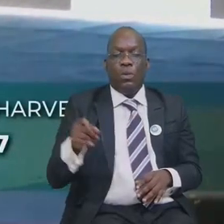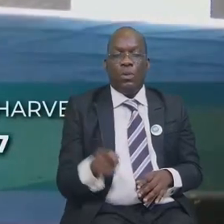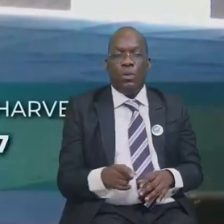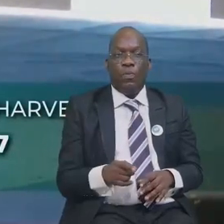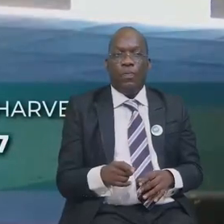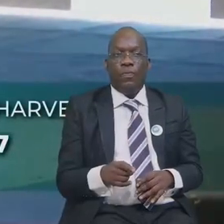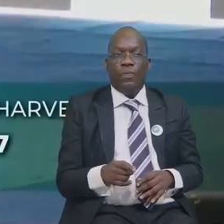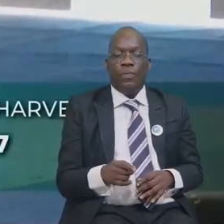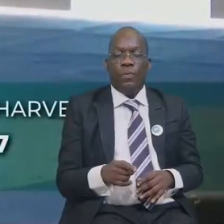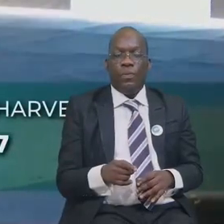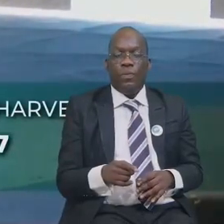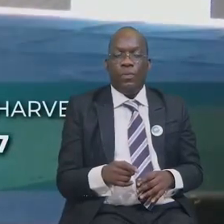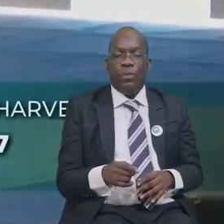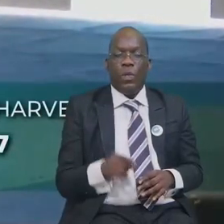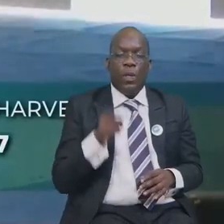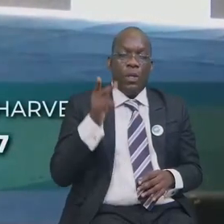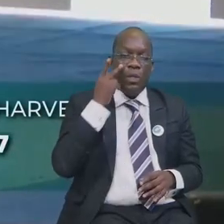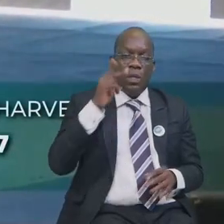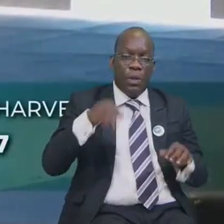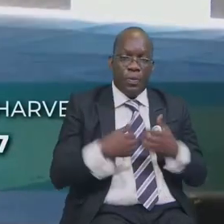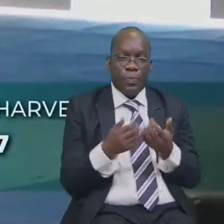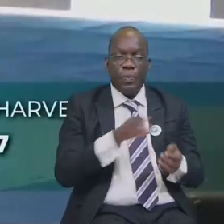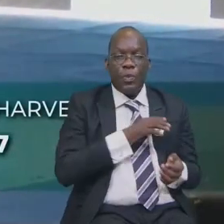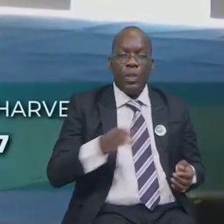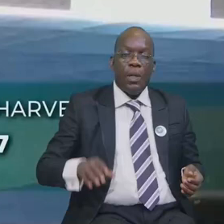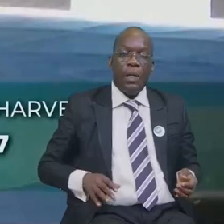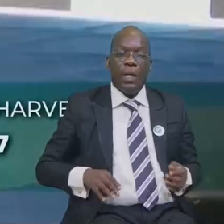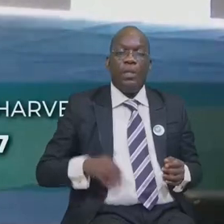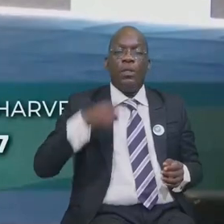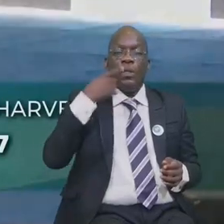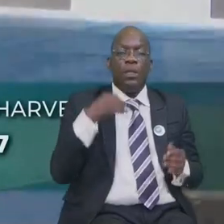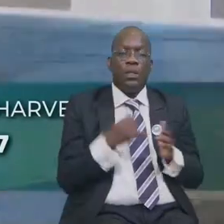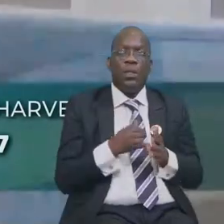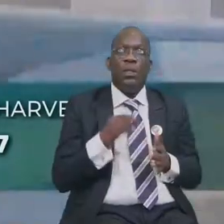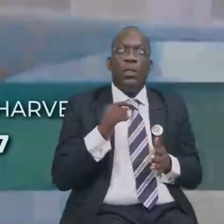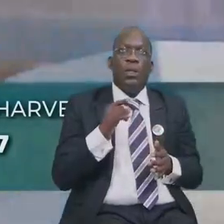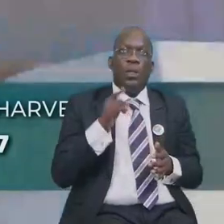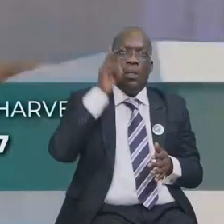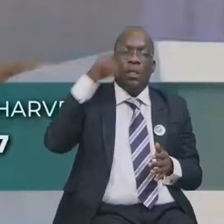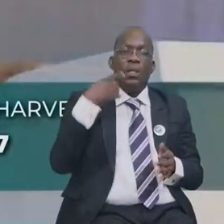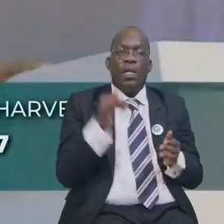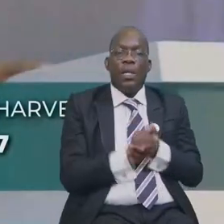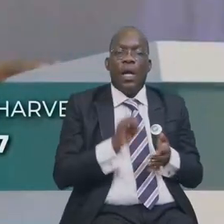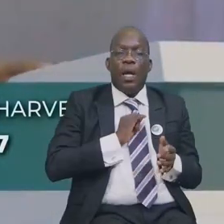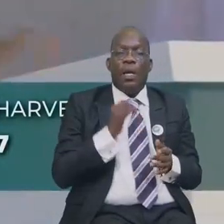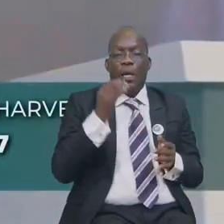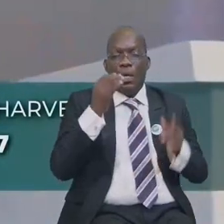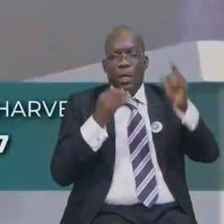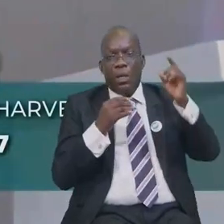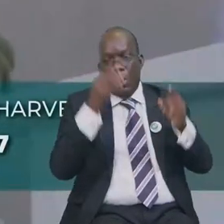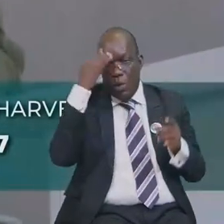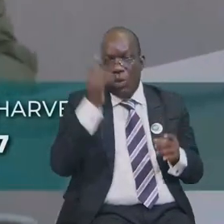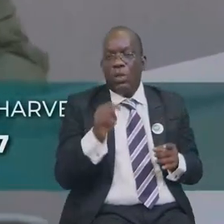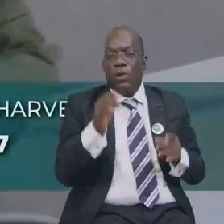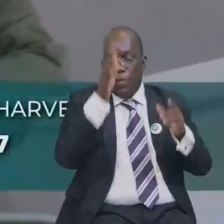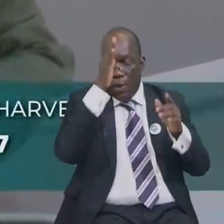Est-ce que vous avez écouté comment Christ l'a dit? Il dit, je connais le Père. Et tout ce que